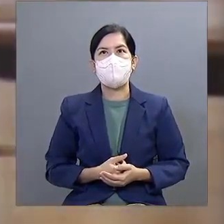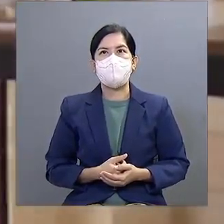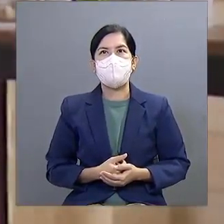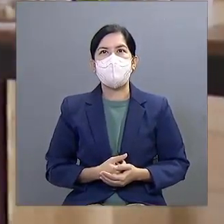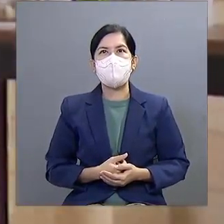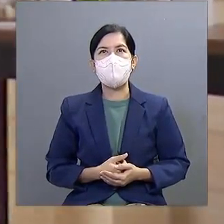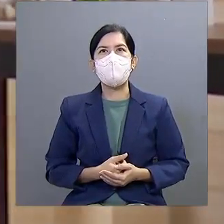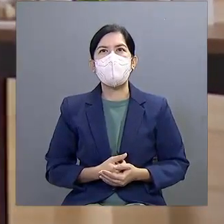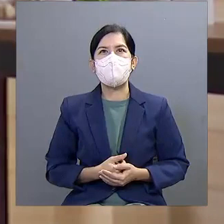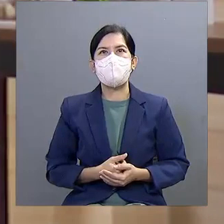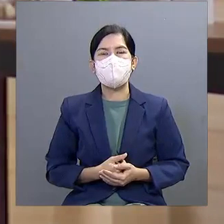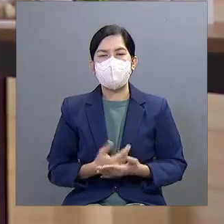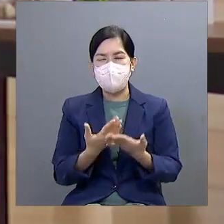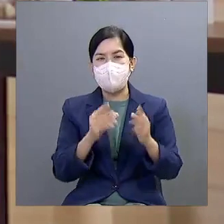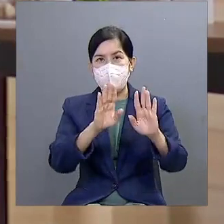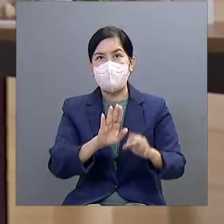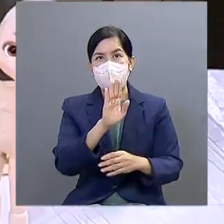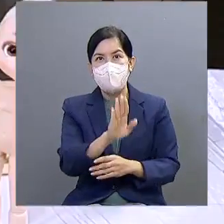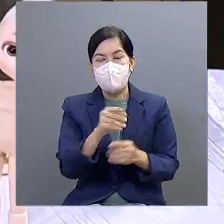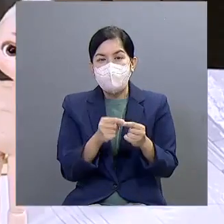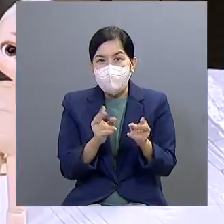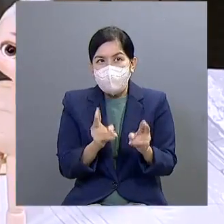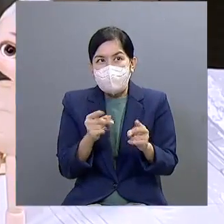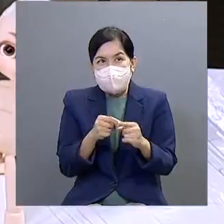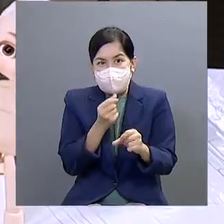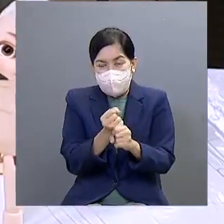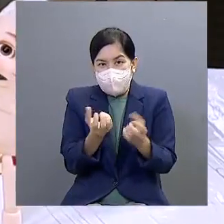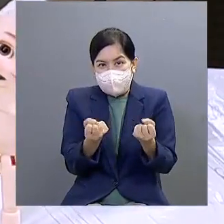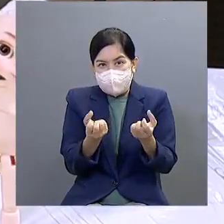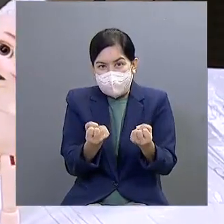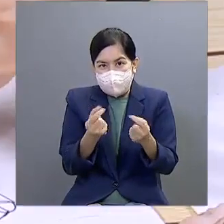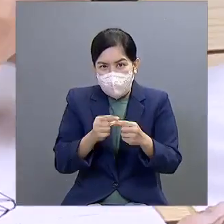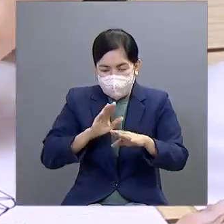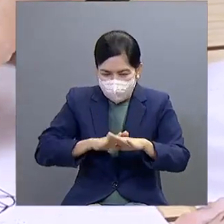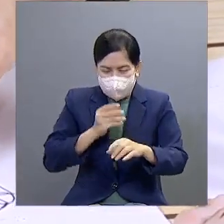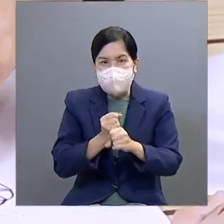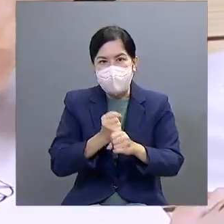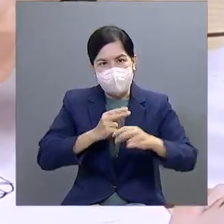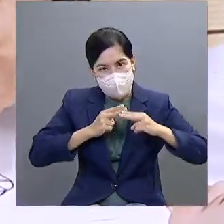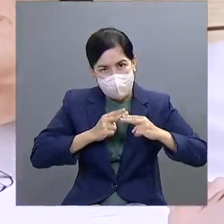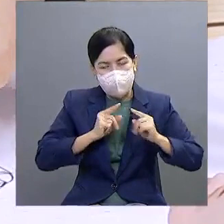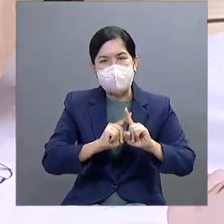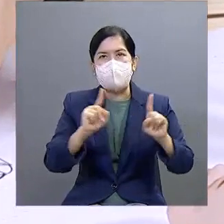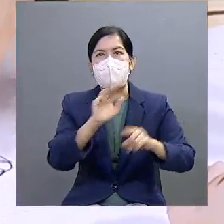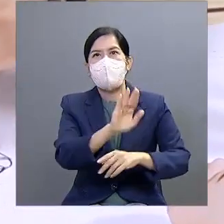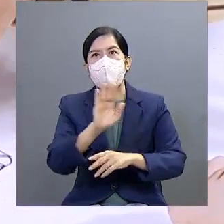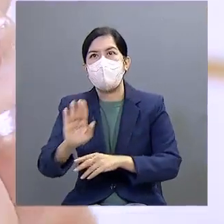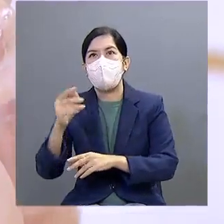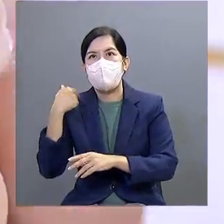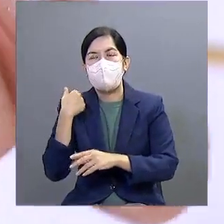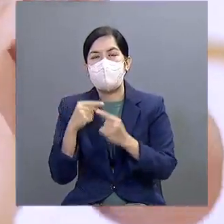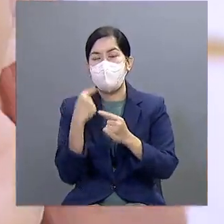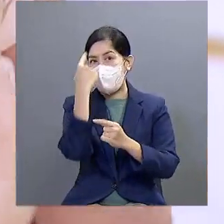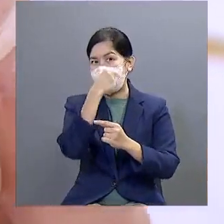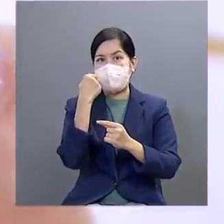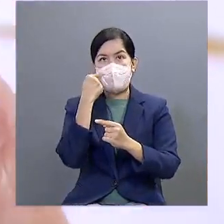เสน่ห์ของตุ๊กตาที่เราปั้นเองกับมือเนี่ยนะคะก็คือความไม่เหมือนกันของแต่ละหน้าอาจจะมีคาแรคเตอร์